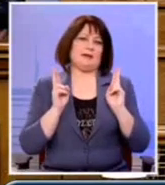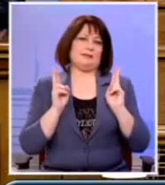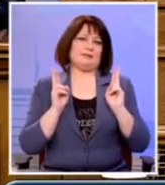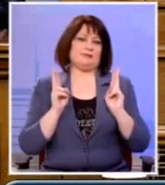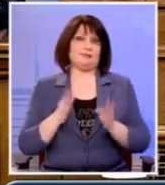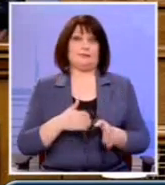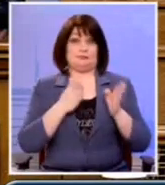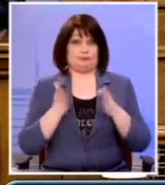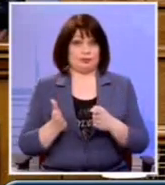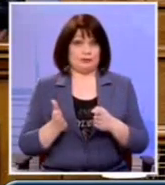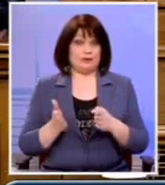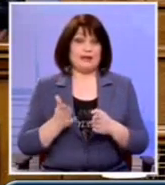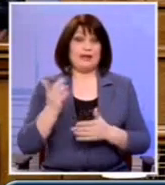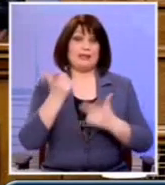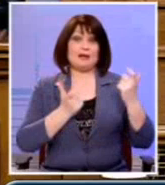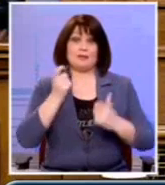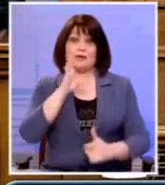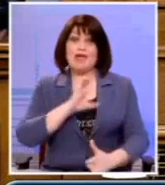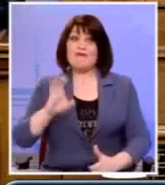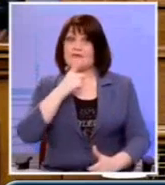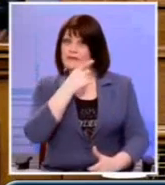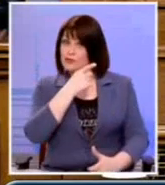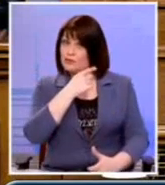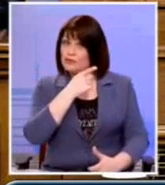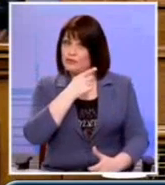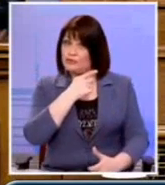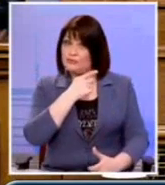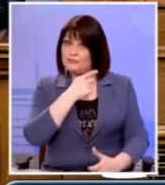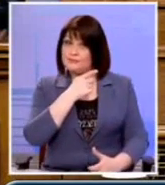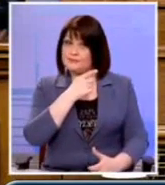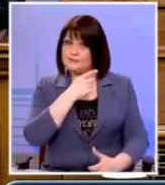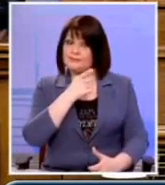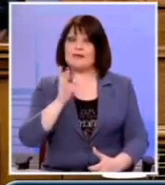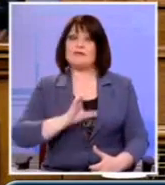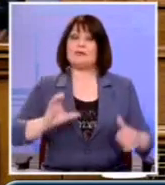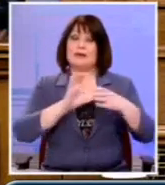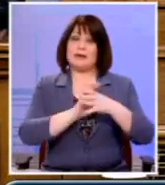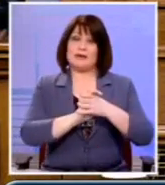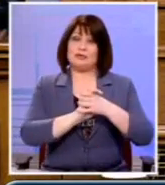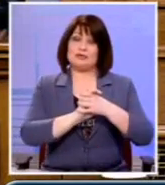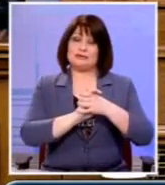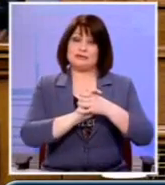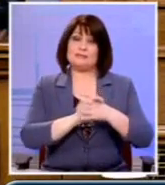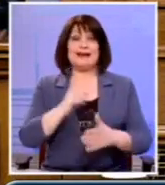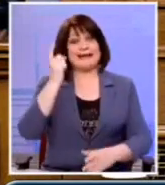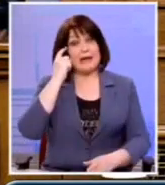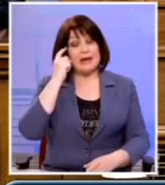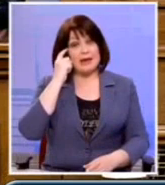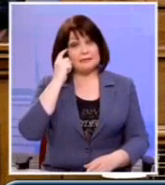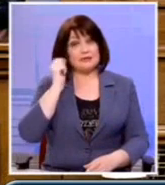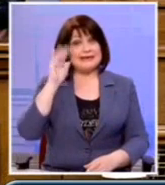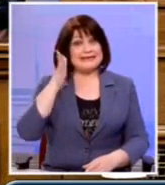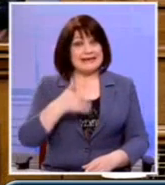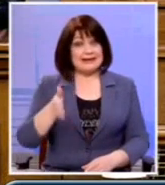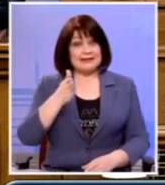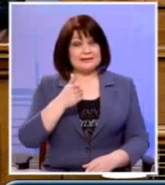Αλλά ταυτόχρονα οι δανειστές μας, ιδιαίτερα στον πυρήνα της Ευρωπαϊκής Ένωσης, να κατανοήσουν ότι